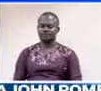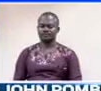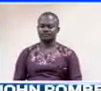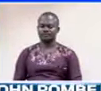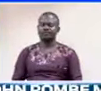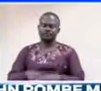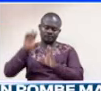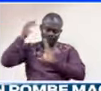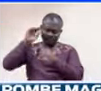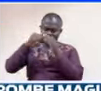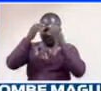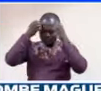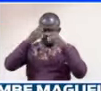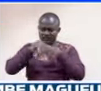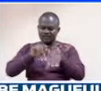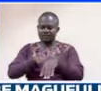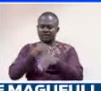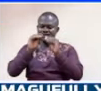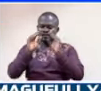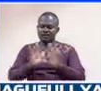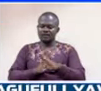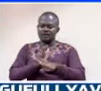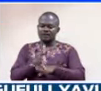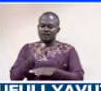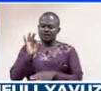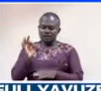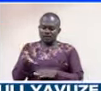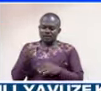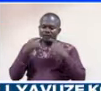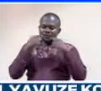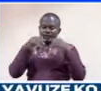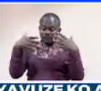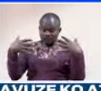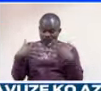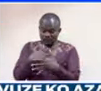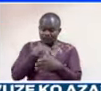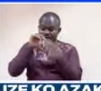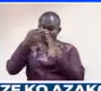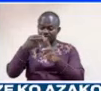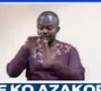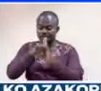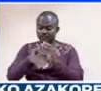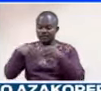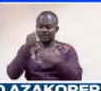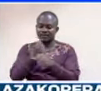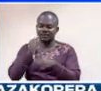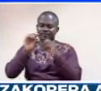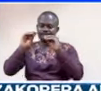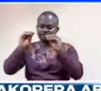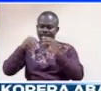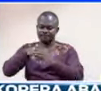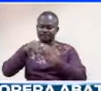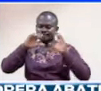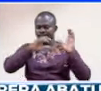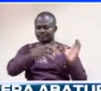Mu makuru ajyanye n'uburezi, mu gihe abarimu basaga 3,000 bavuga ko batunguwe no kutisanga ku rutonde rw'abahawe imyanya yo kwigisha mu